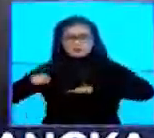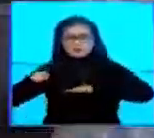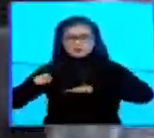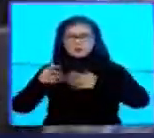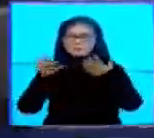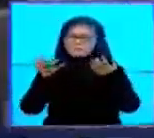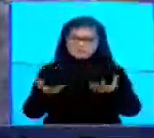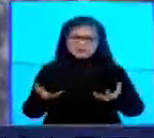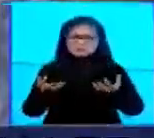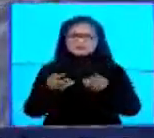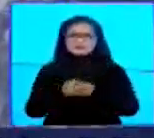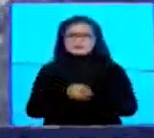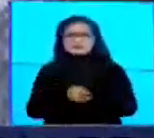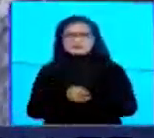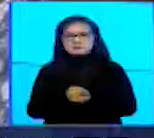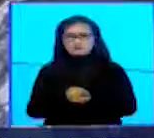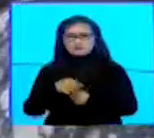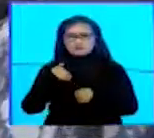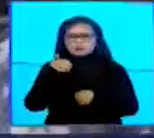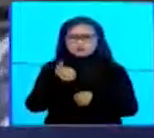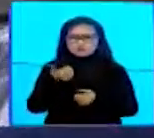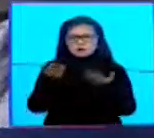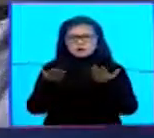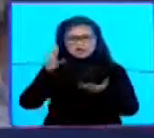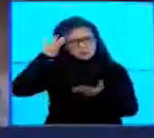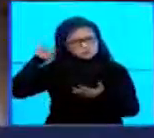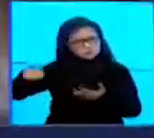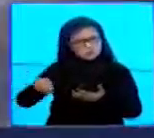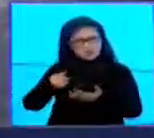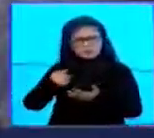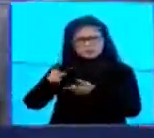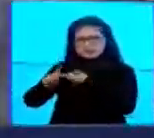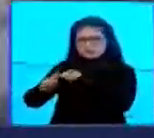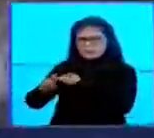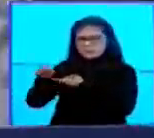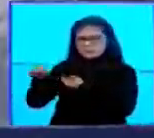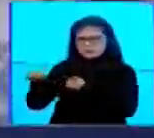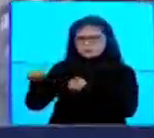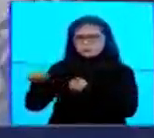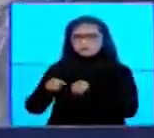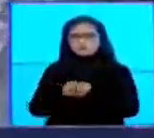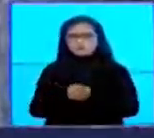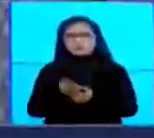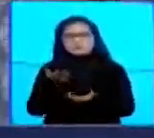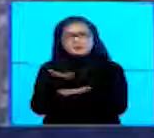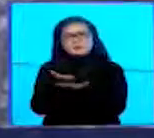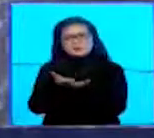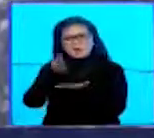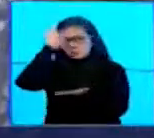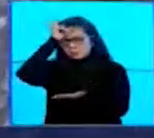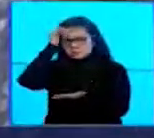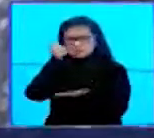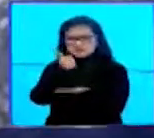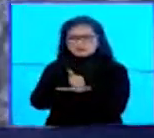Saya butuh keadilan lah buat almarhum suami saya sama teman-temannya. Korban, ya, saya mau polisi, kejaksaan, tolong benar-benar menjalankan